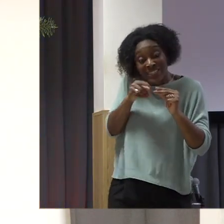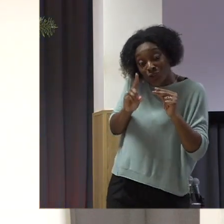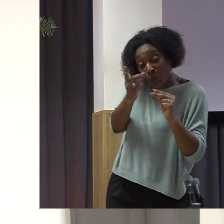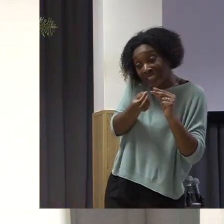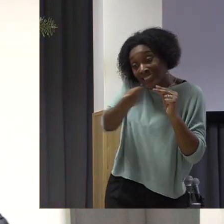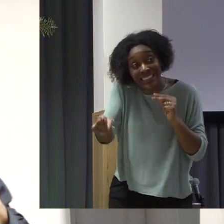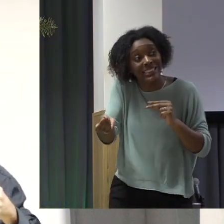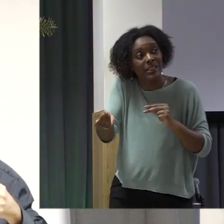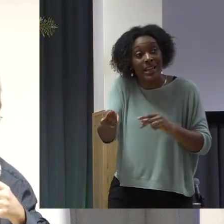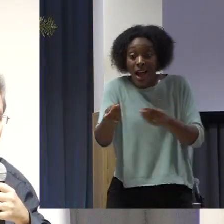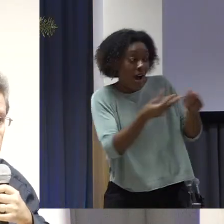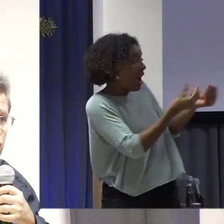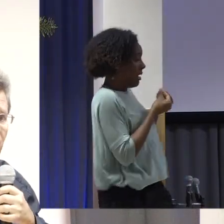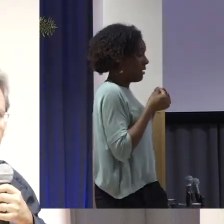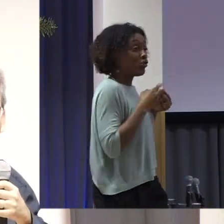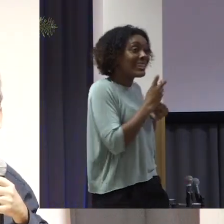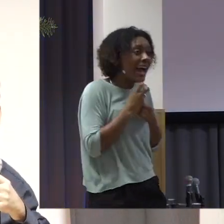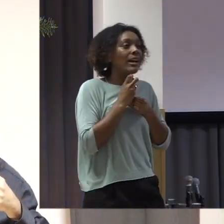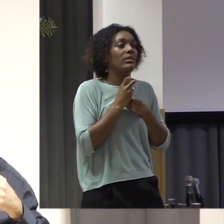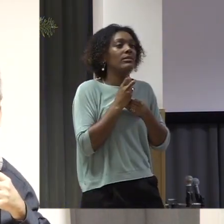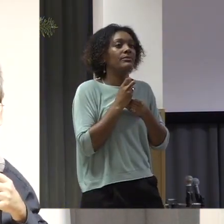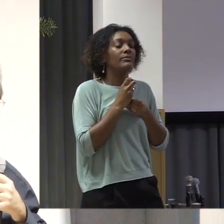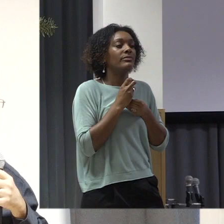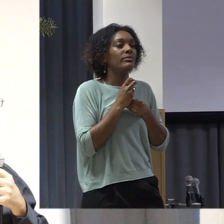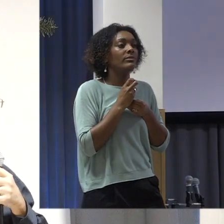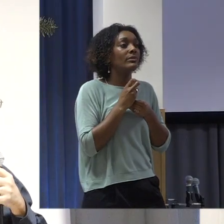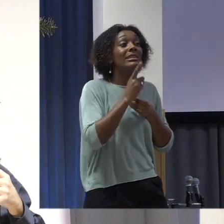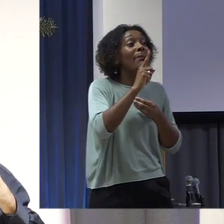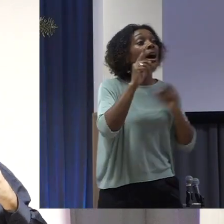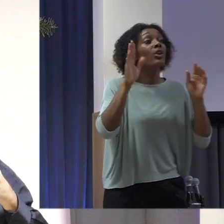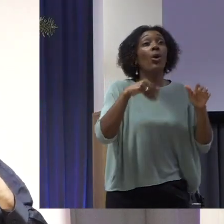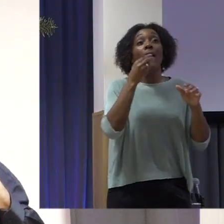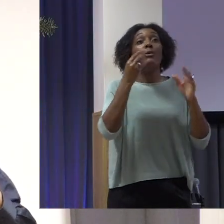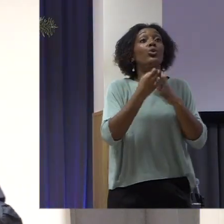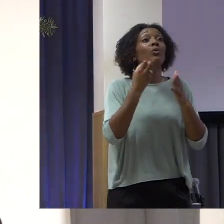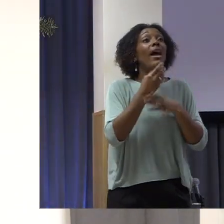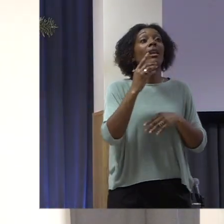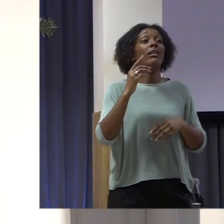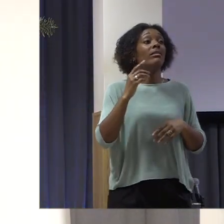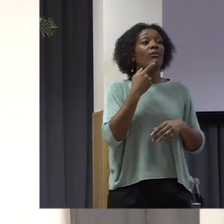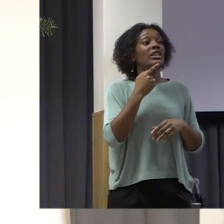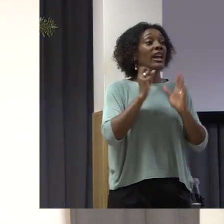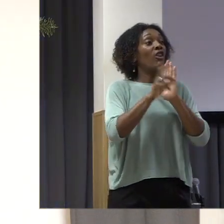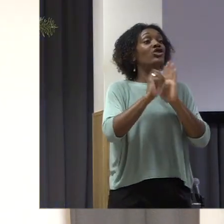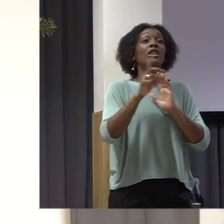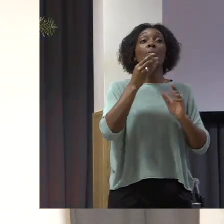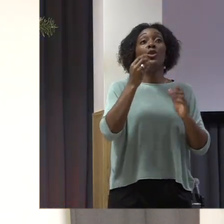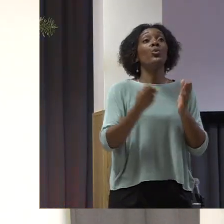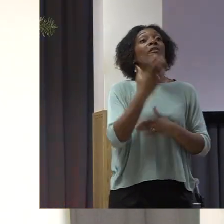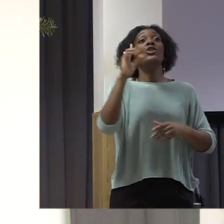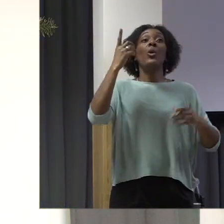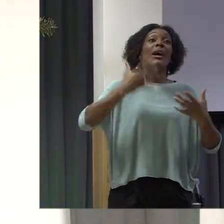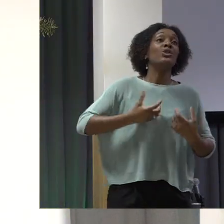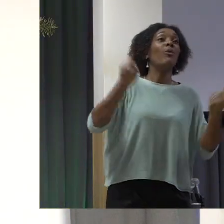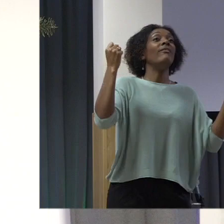Mais pas simplement à l'écoute de la bonne nouvelle du salut. Merveilleux, Dieu m'a sauvé, Dieu est mort à ma place sur la croix.